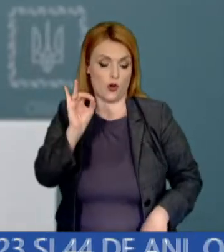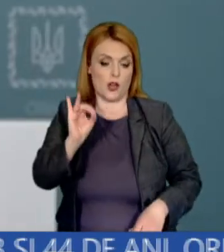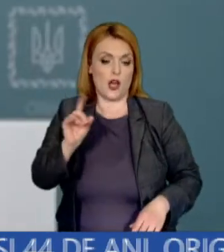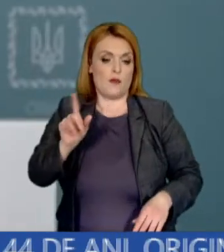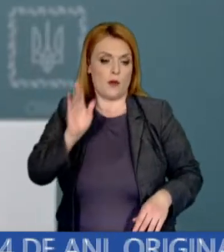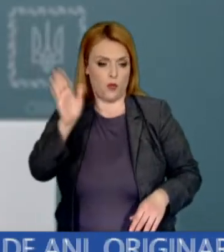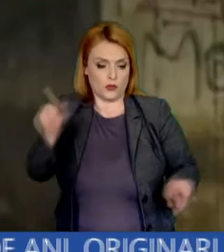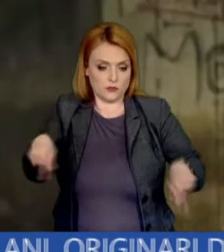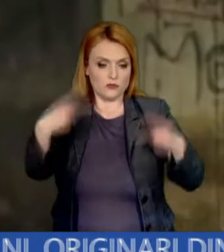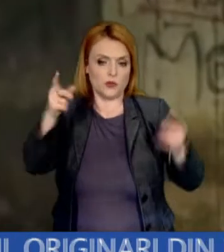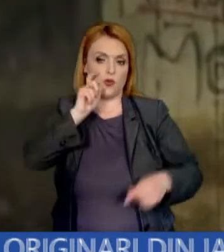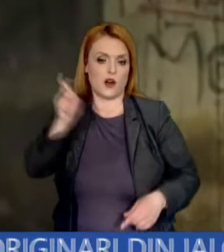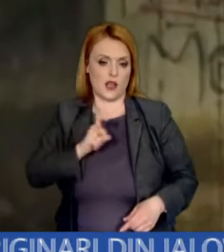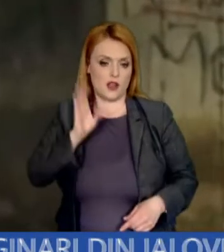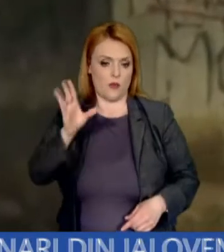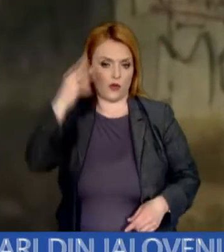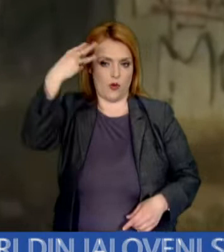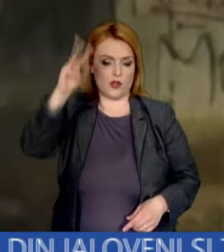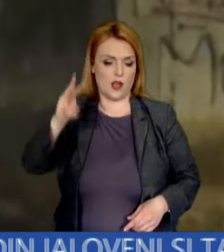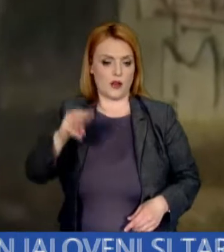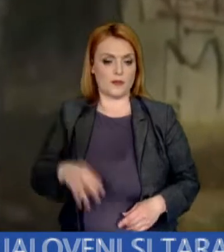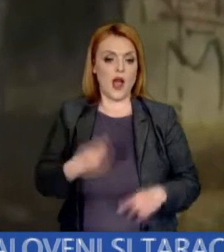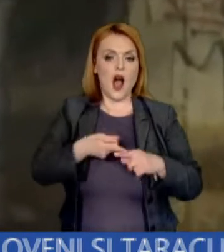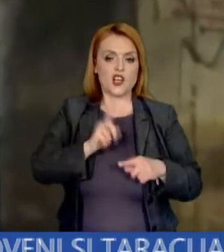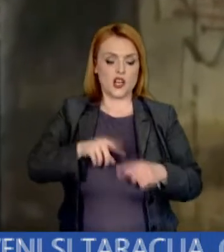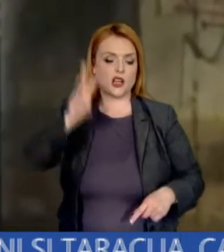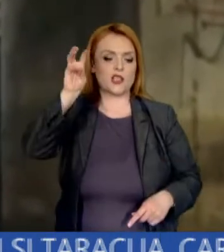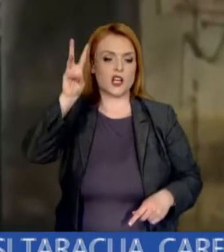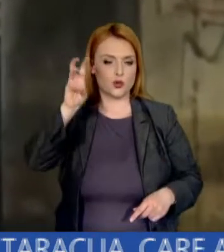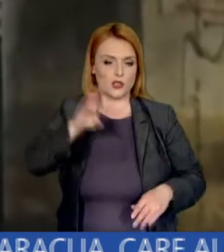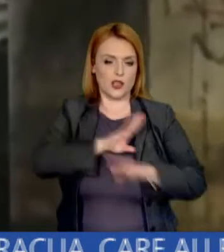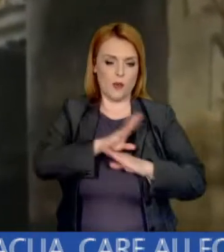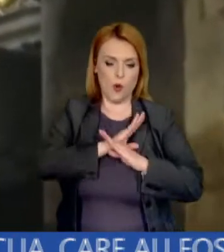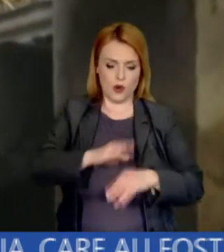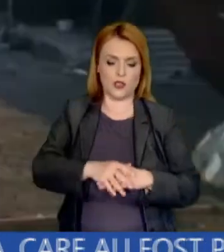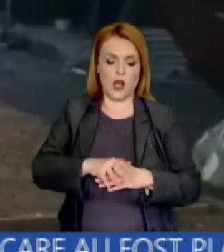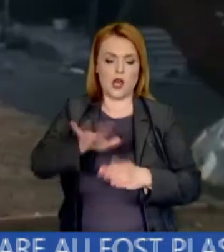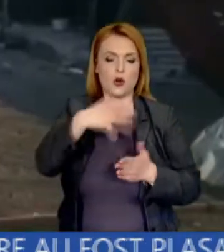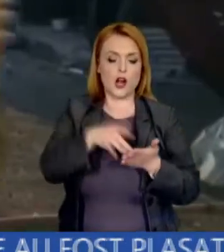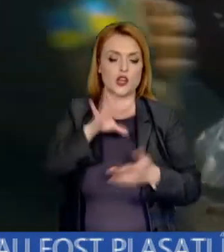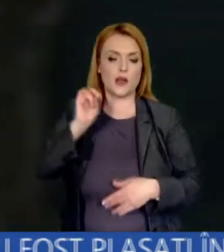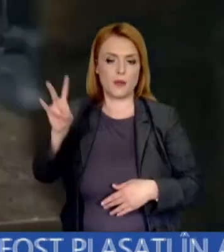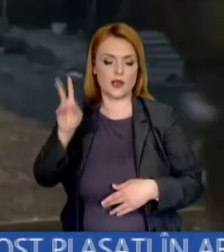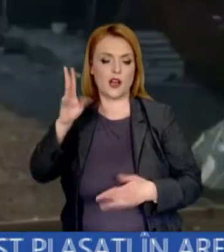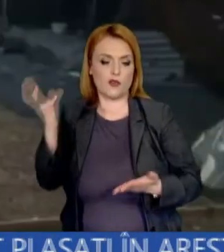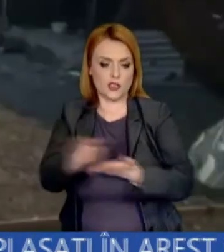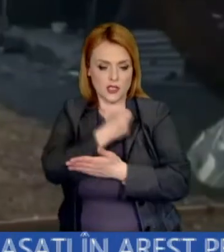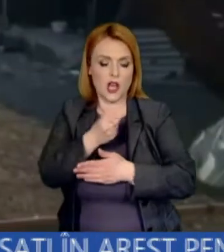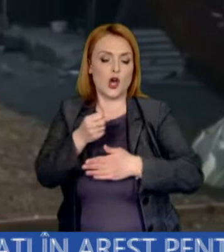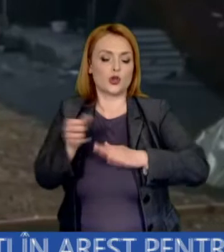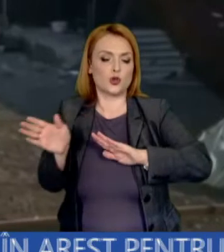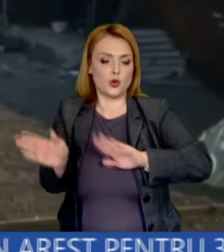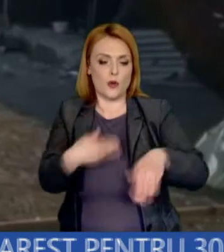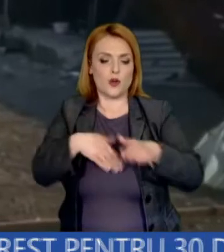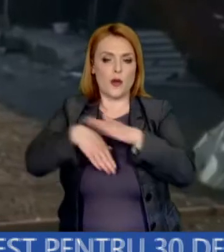modernizarea Ucrainei. Cele aproape 300 de cadavre din Irpin au fost descoperite după retragerea forțelor ruse la sfârșitul